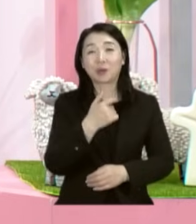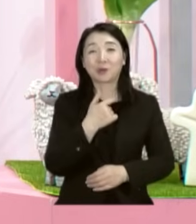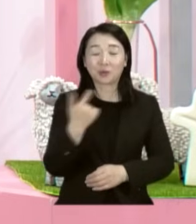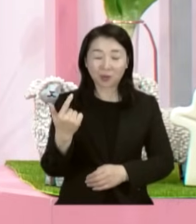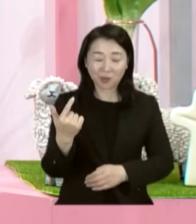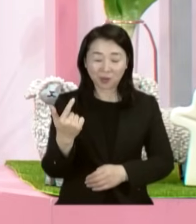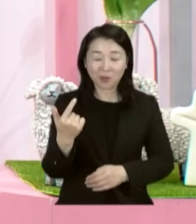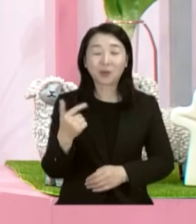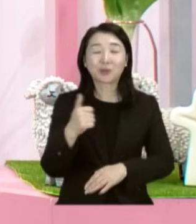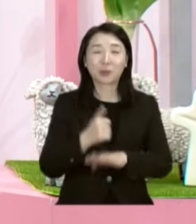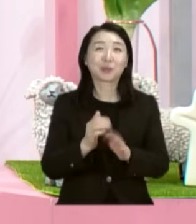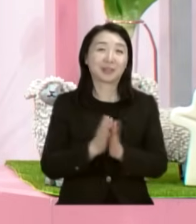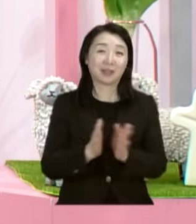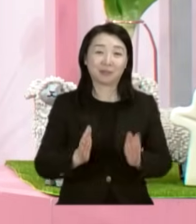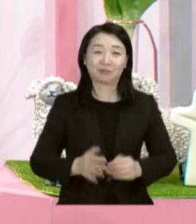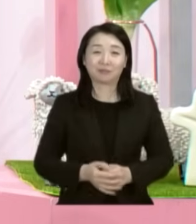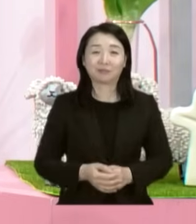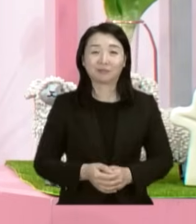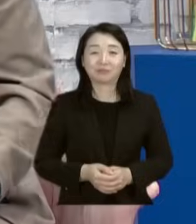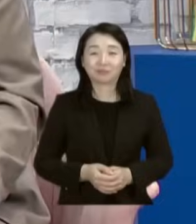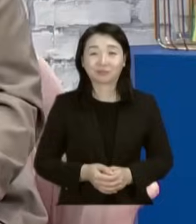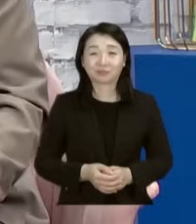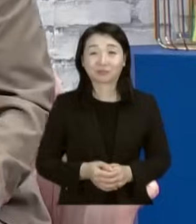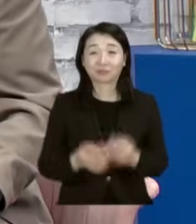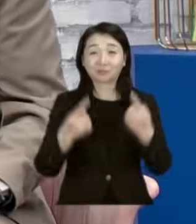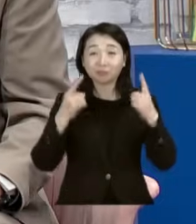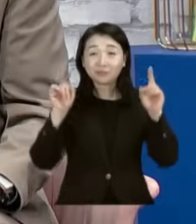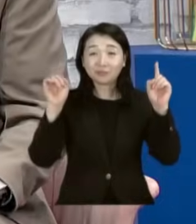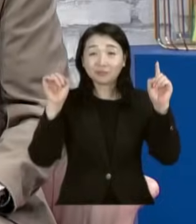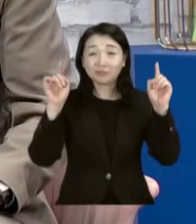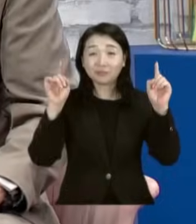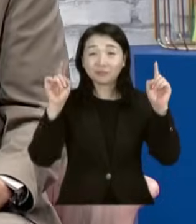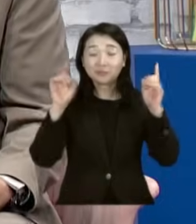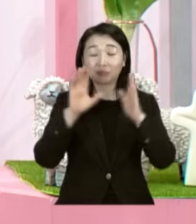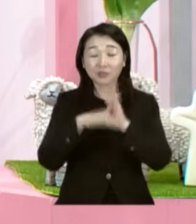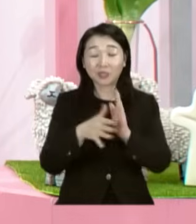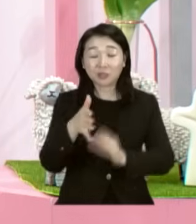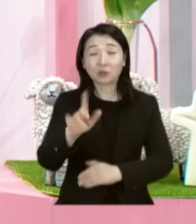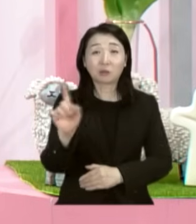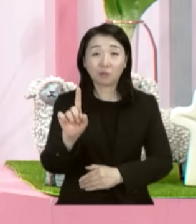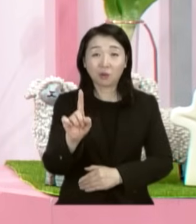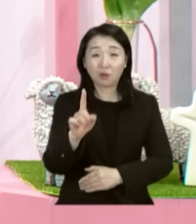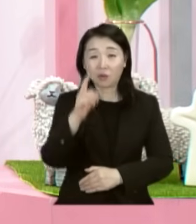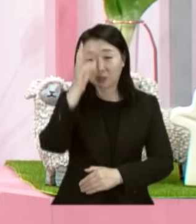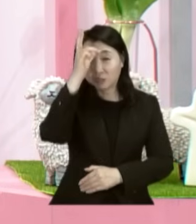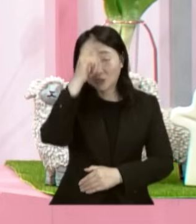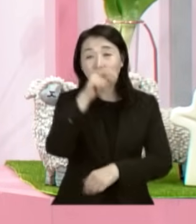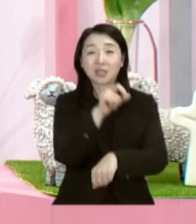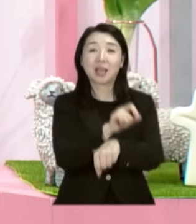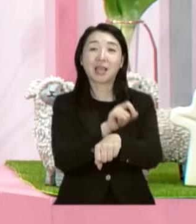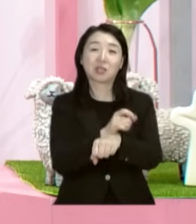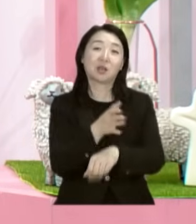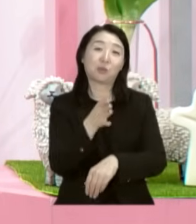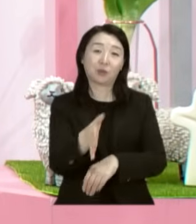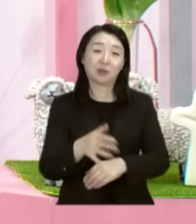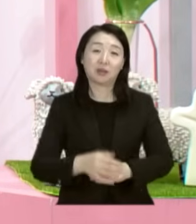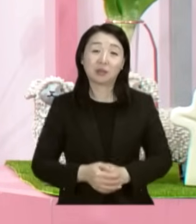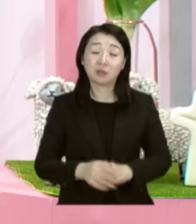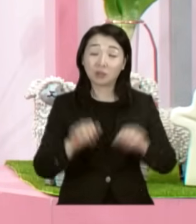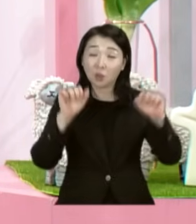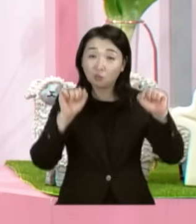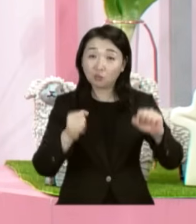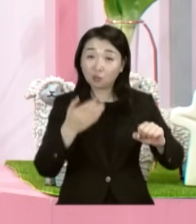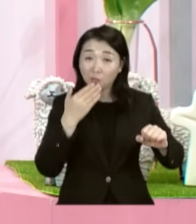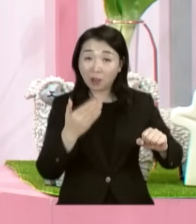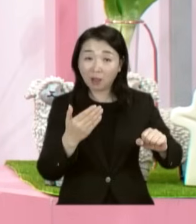돼서 입문하게 되었습니다 아니 자 그럼 여기서 대학에서는 전공이 뭐예요 경찰 행정입원 그럼 그때도